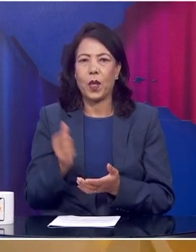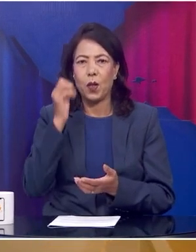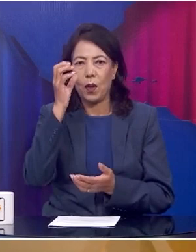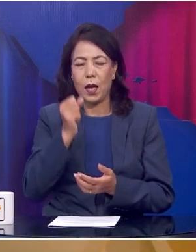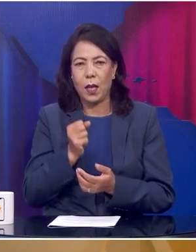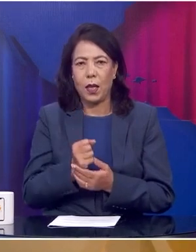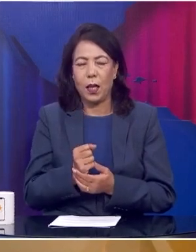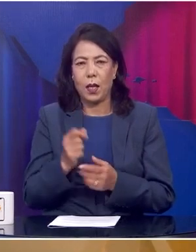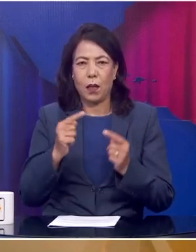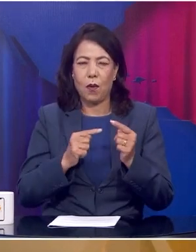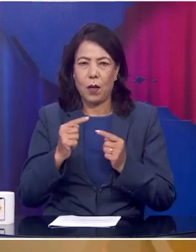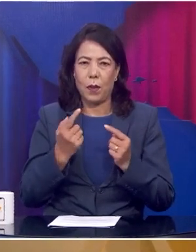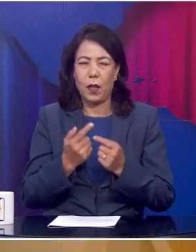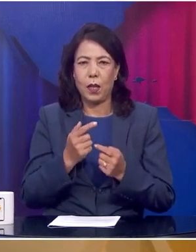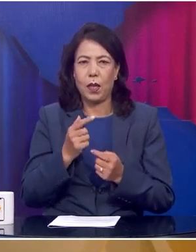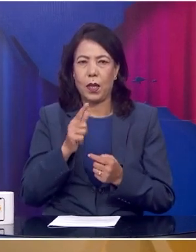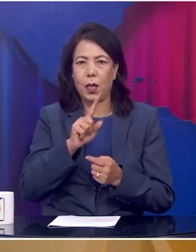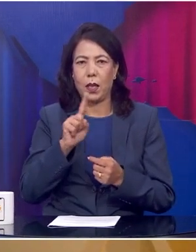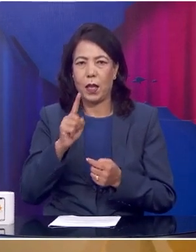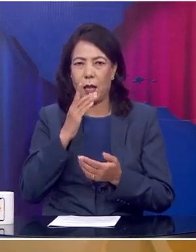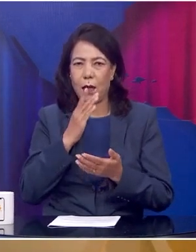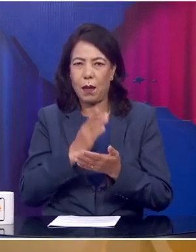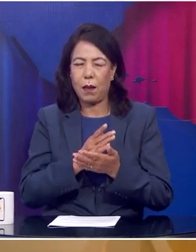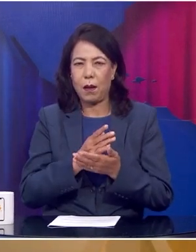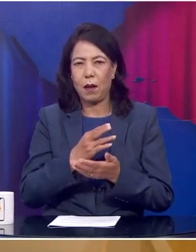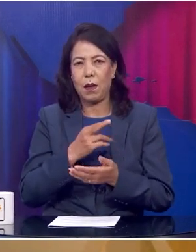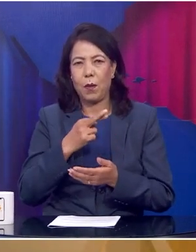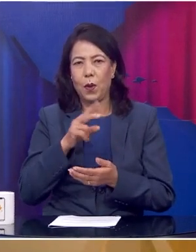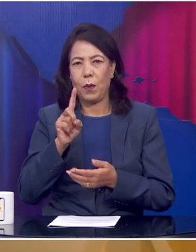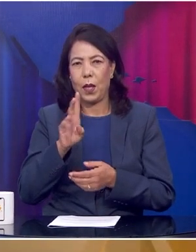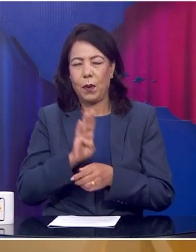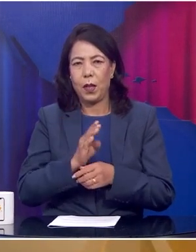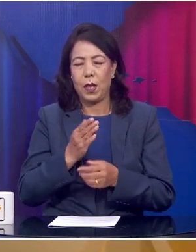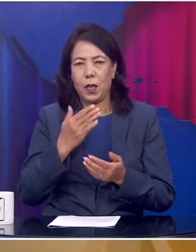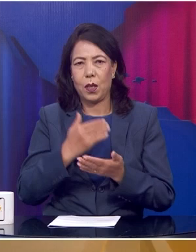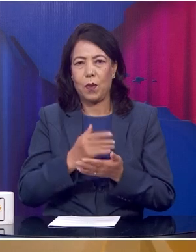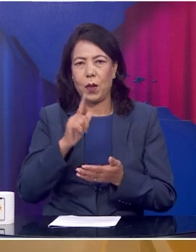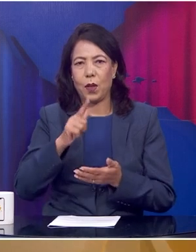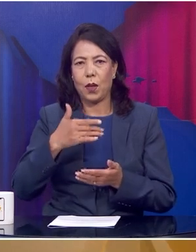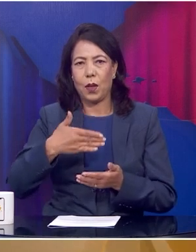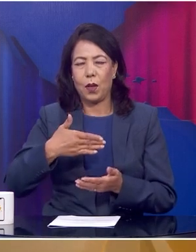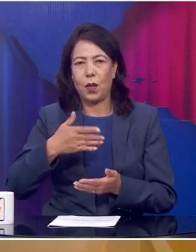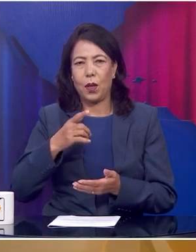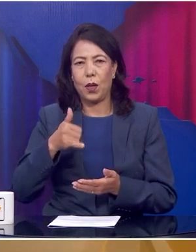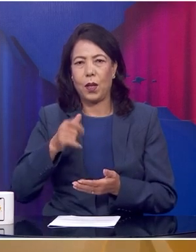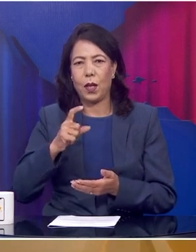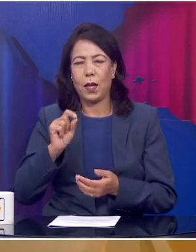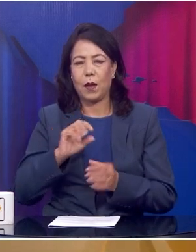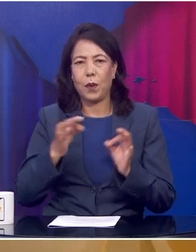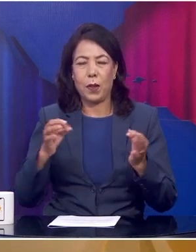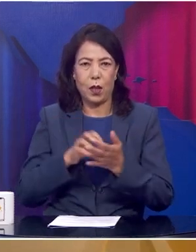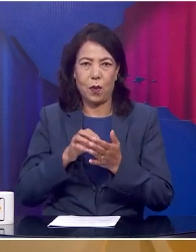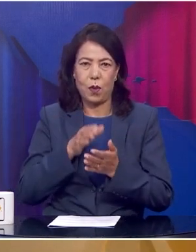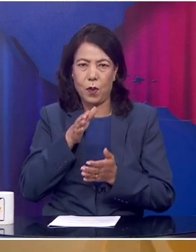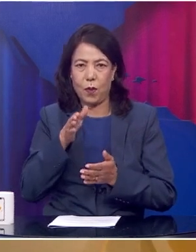राति हामी करिब 11:30 पौने 12 बजेसम्म हामी खलङ्गाका विभिन्न ठाउँमा हामी चाहिँ